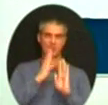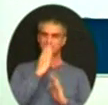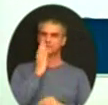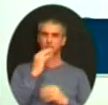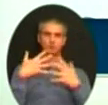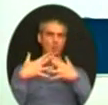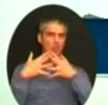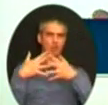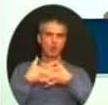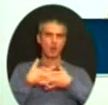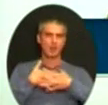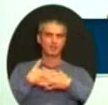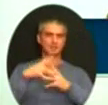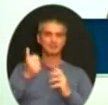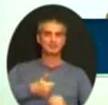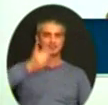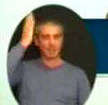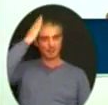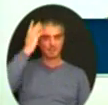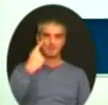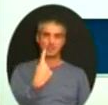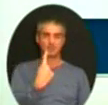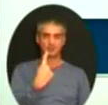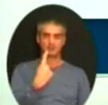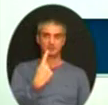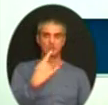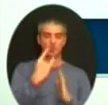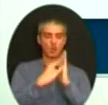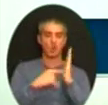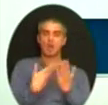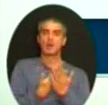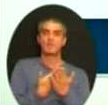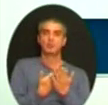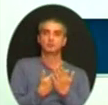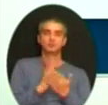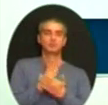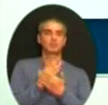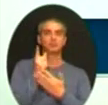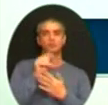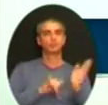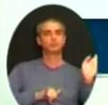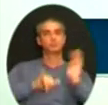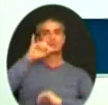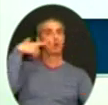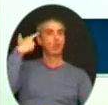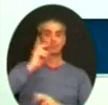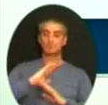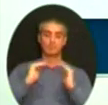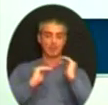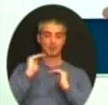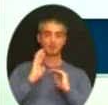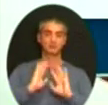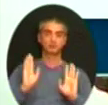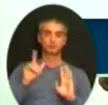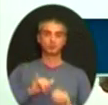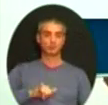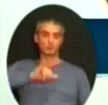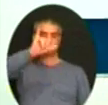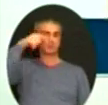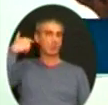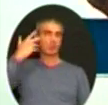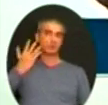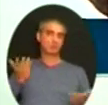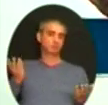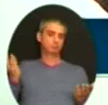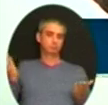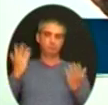של הקואליציה. השר בנט... בחוק ההמלצות, החליט שהוא נוסע ללונדון בלי כיזוז, הוא נסע ללונדון בלי